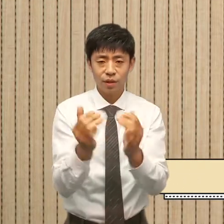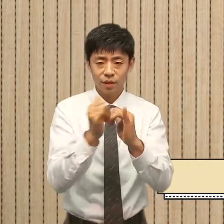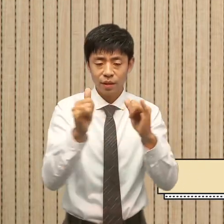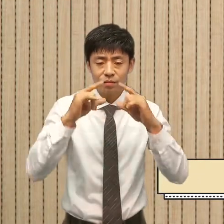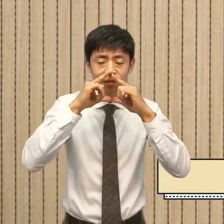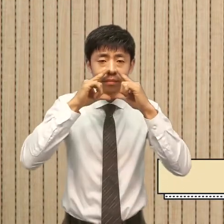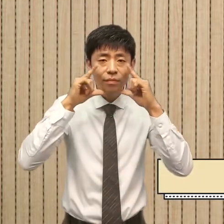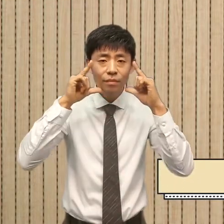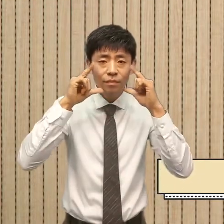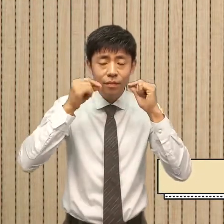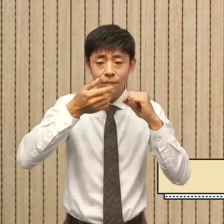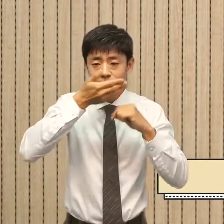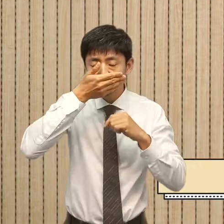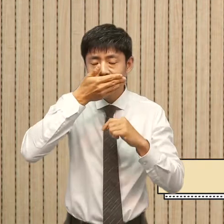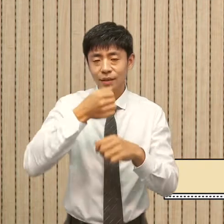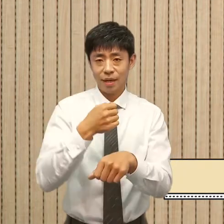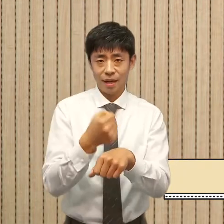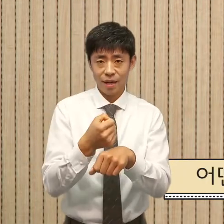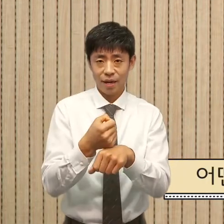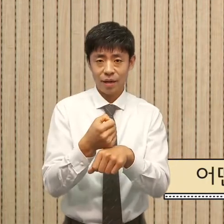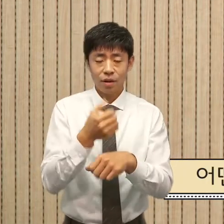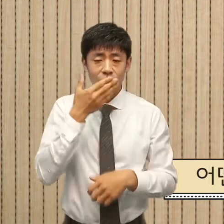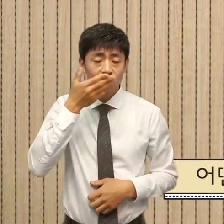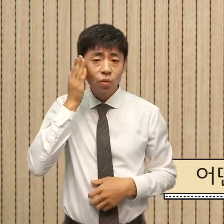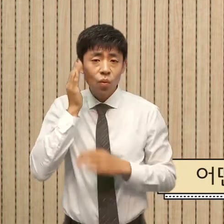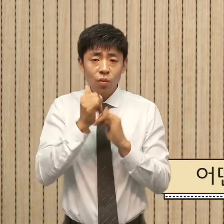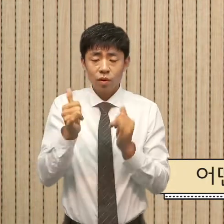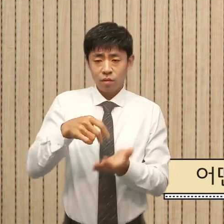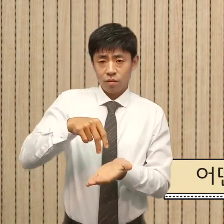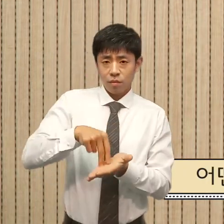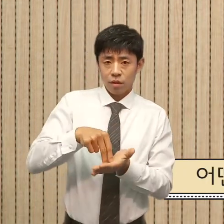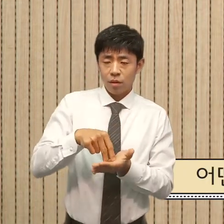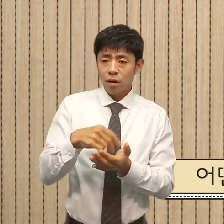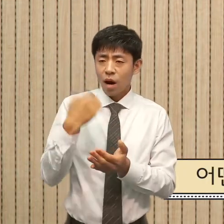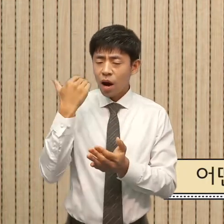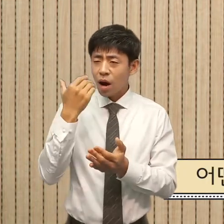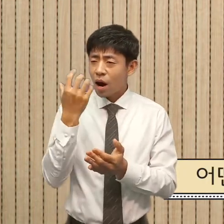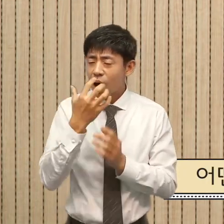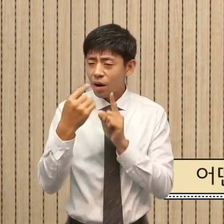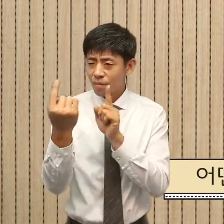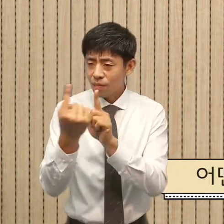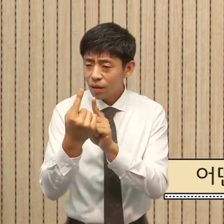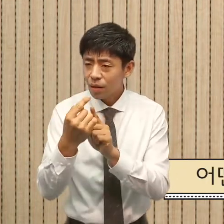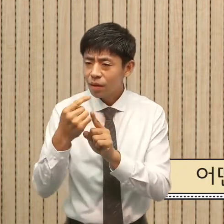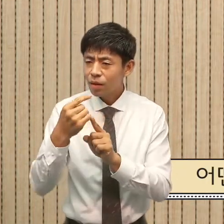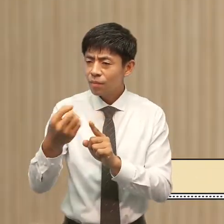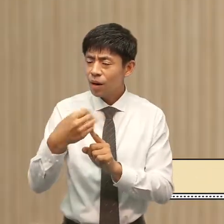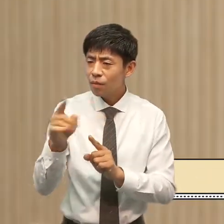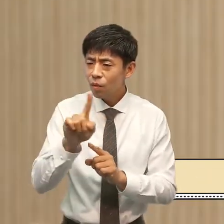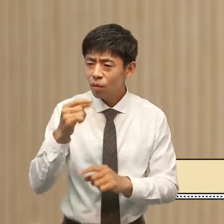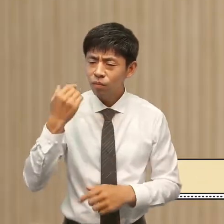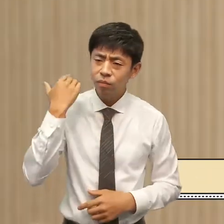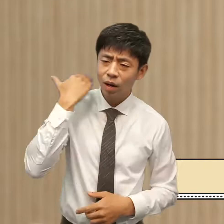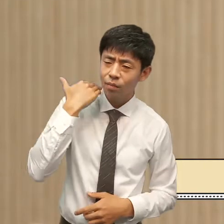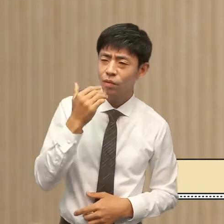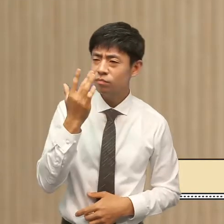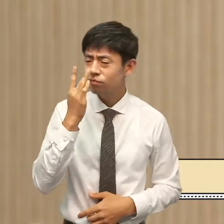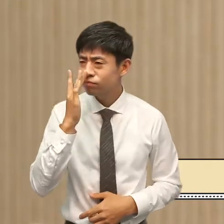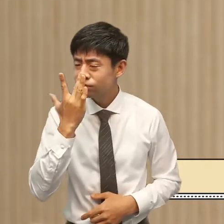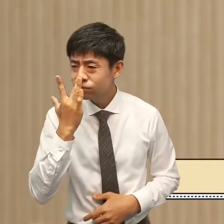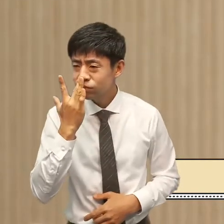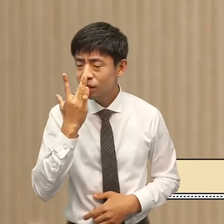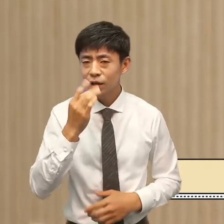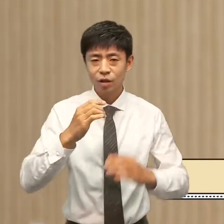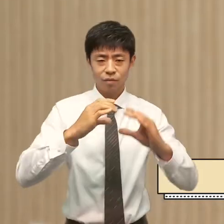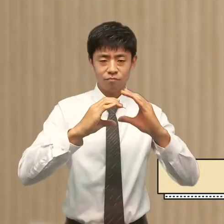인해서 저분이 말을 하는지 지금 어떤 얘기를 하고 있는지 전혀 알아들을 수가 없어서 마스크가